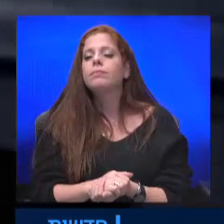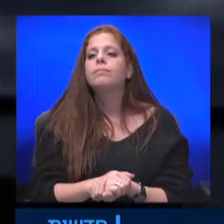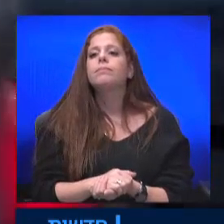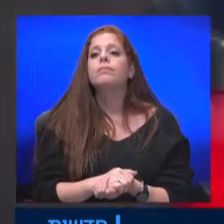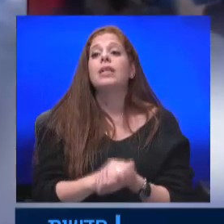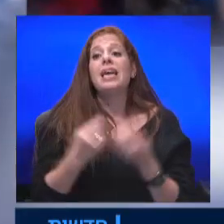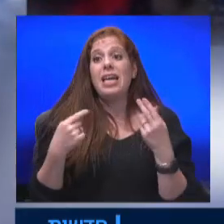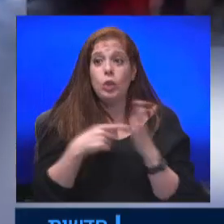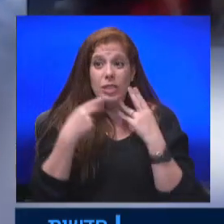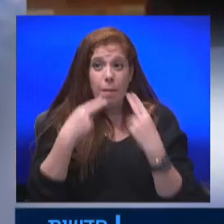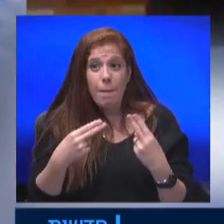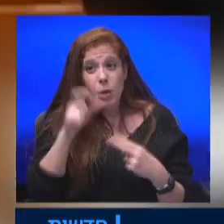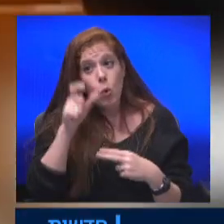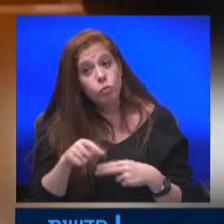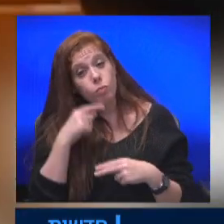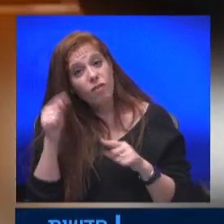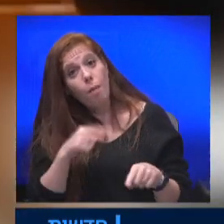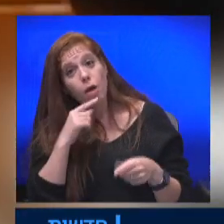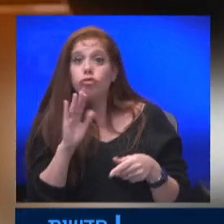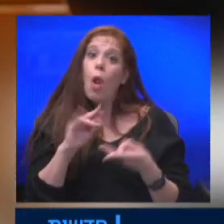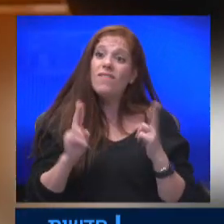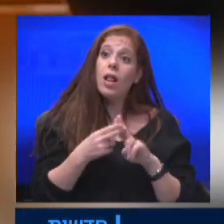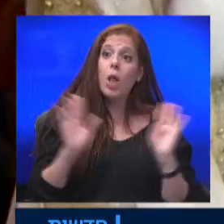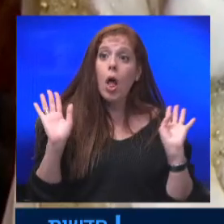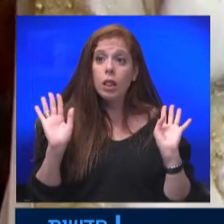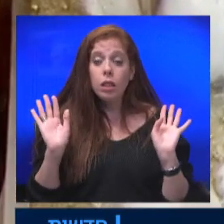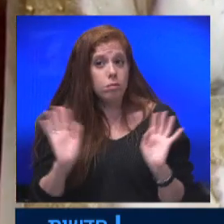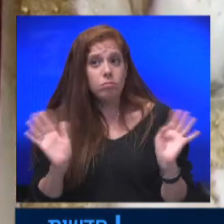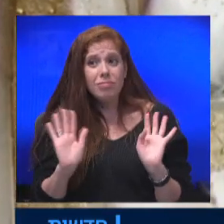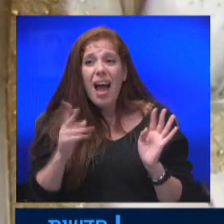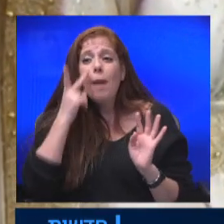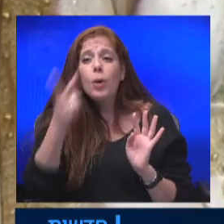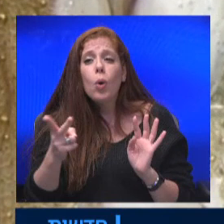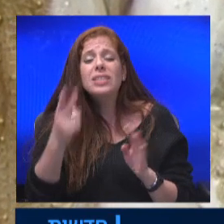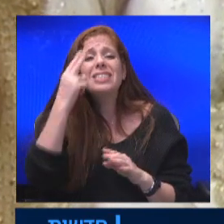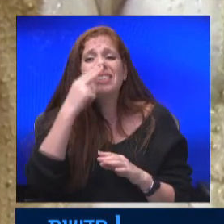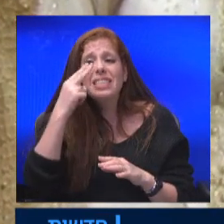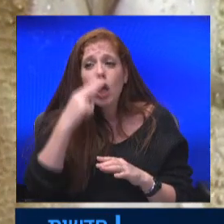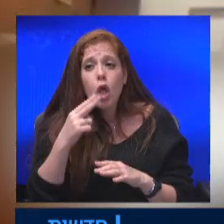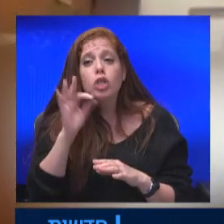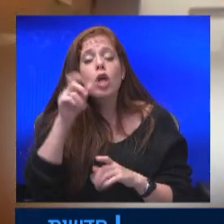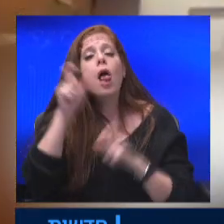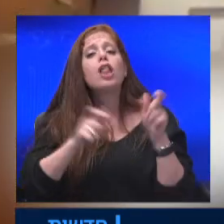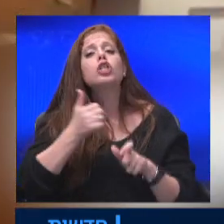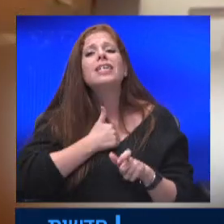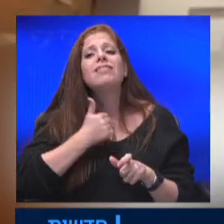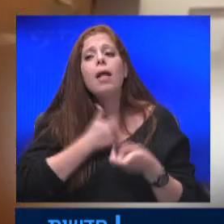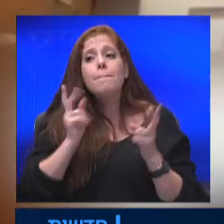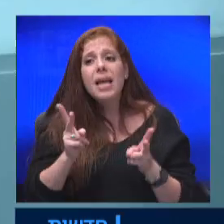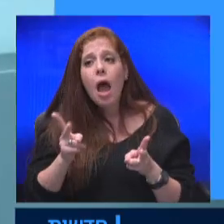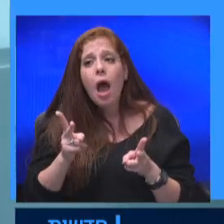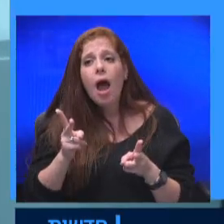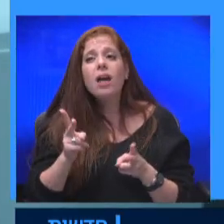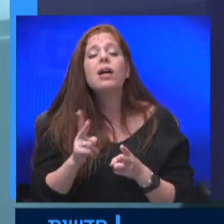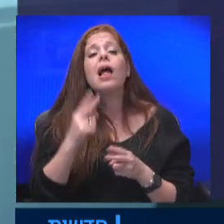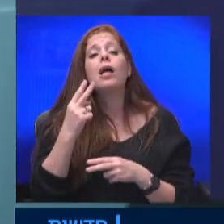عليكم ومع السلامة؟ أجاب ولا بهذه الزيارة يتم استحمار الشعب من قبل البعض رجال الدين داخل العراق